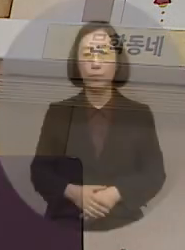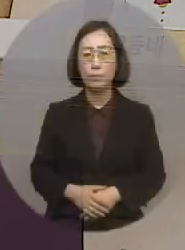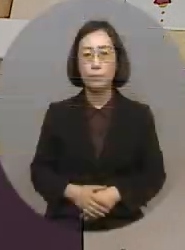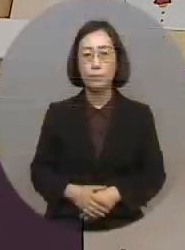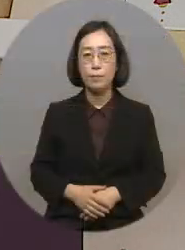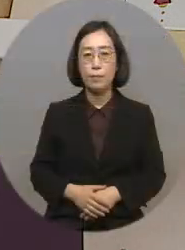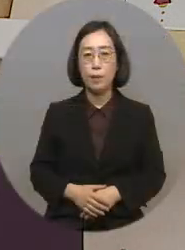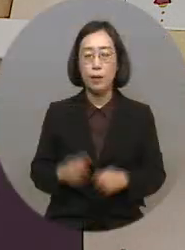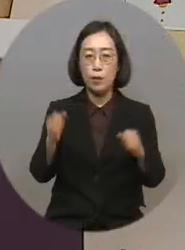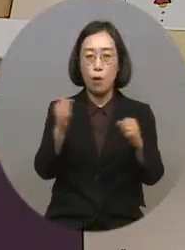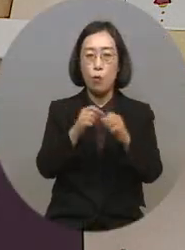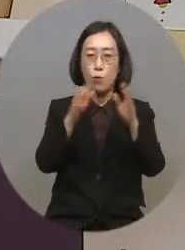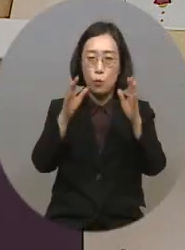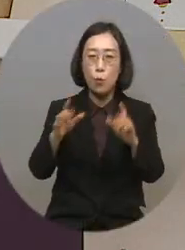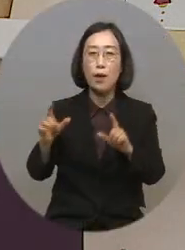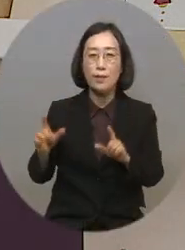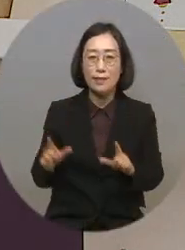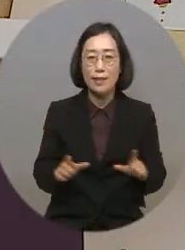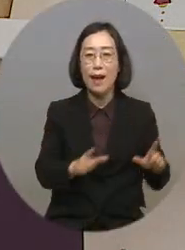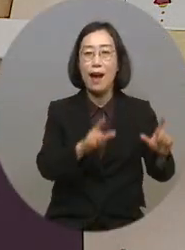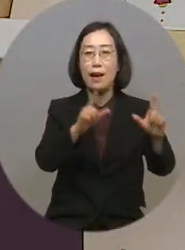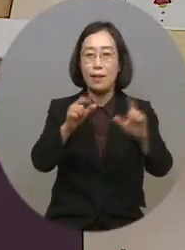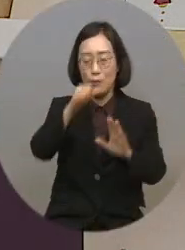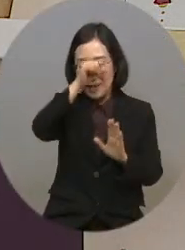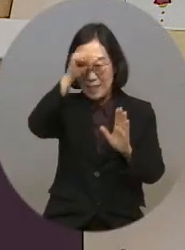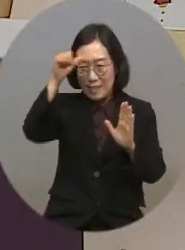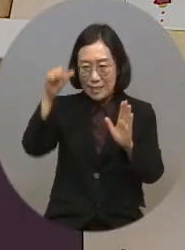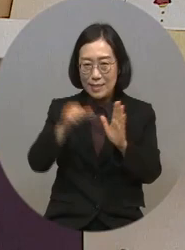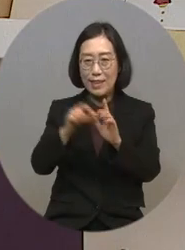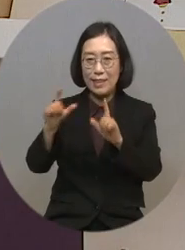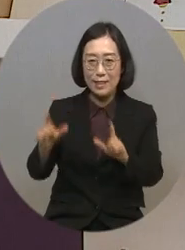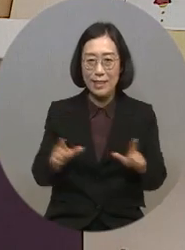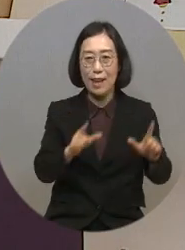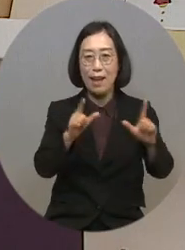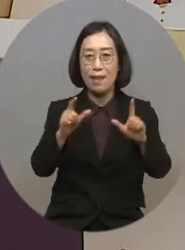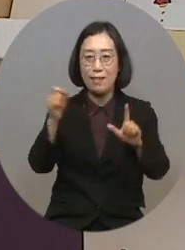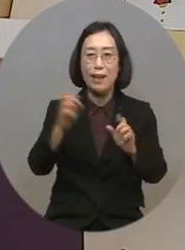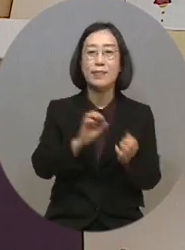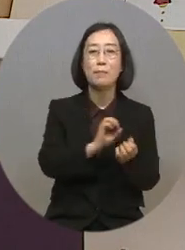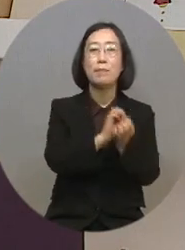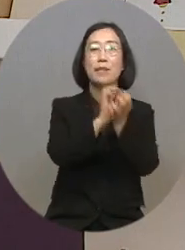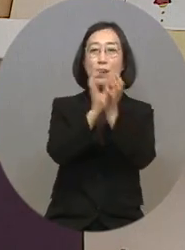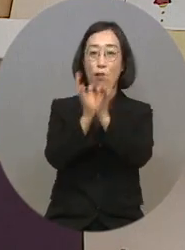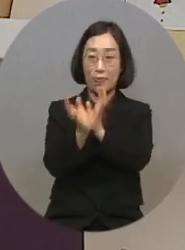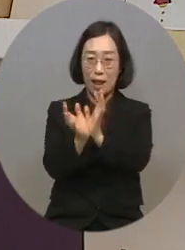겨울에 살았던 인생 다시 피었다.